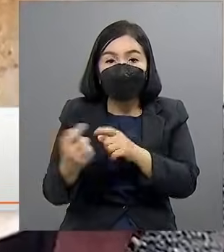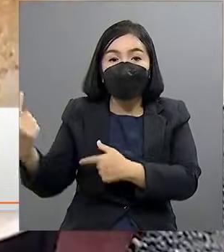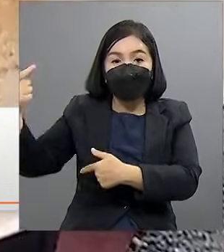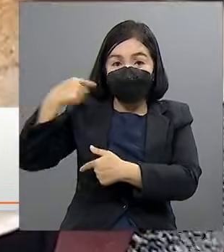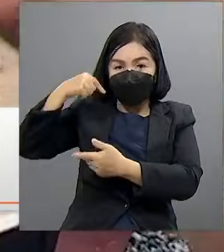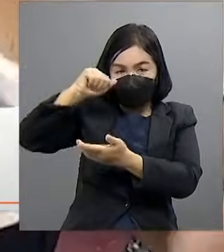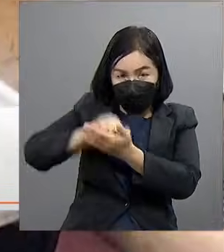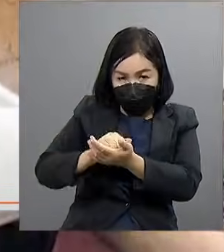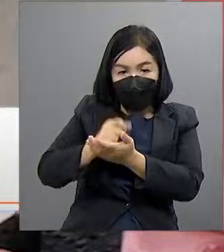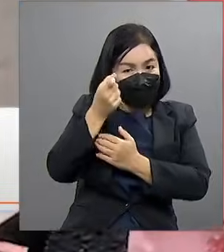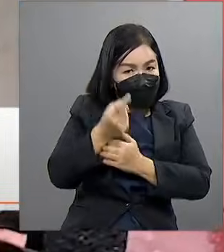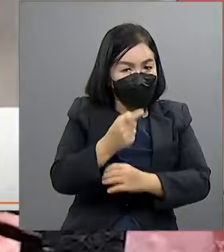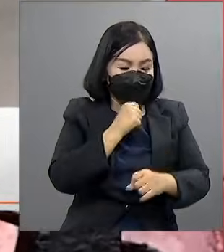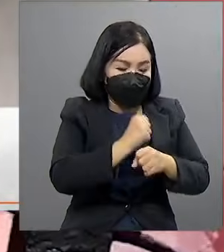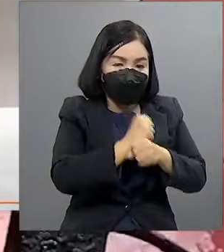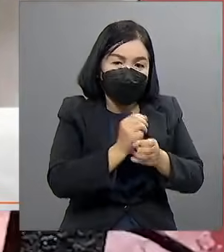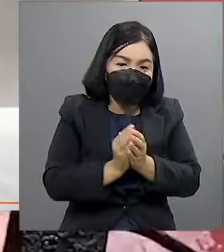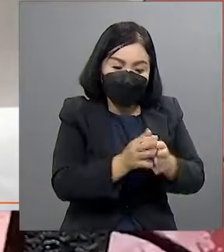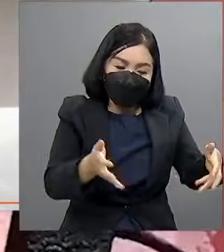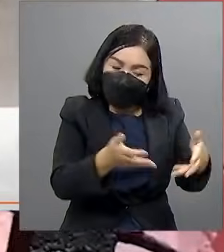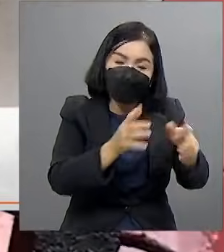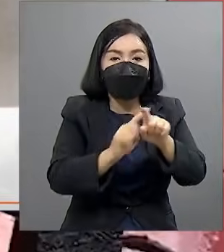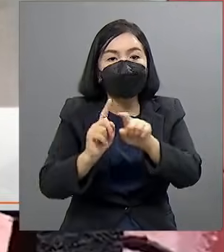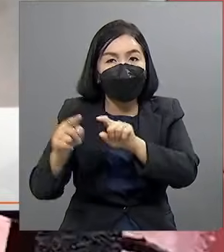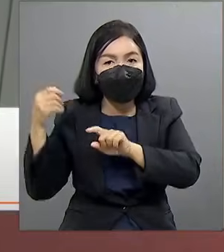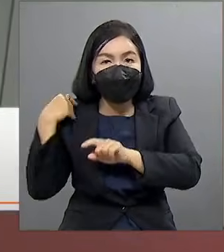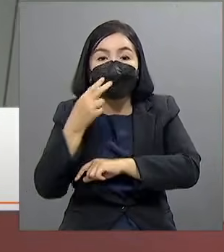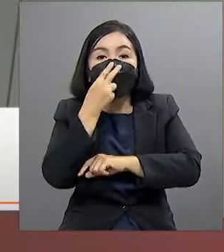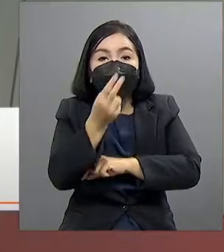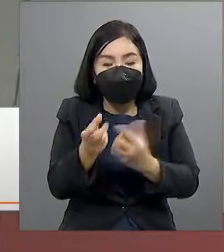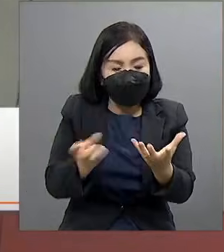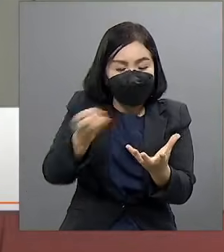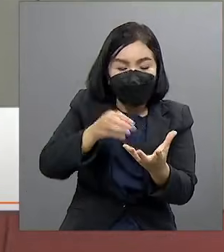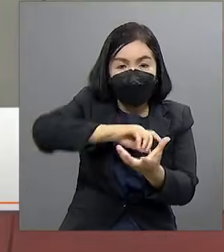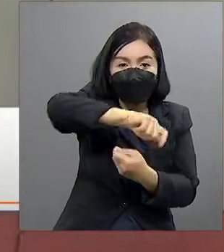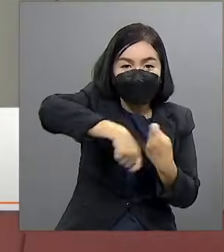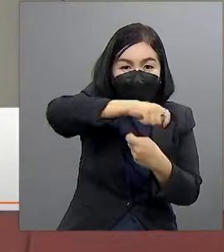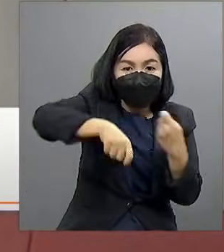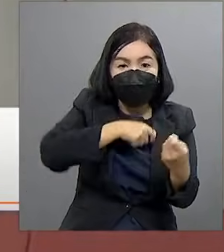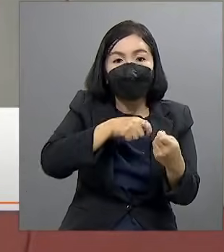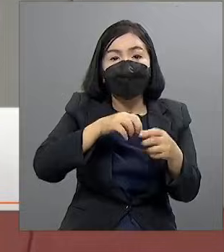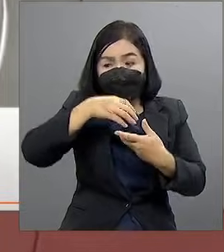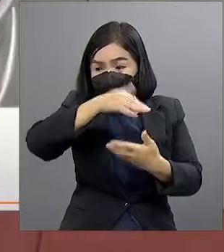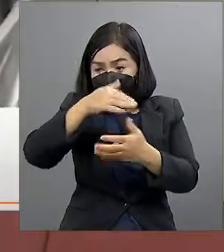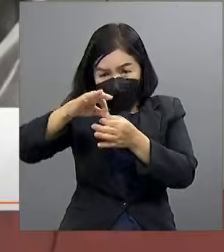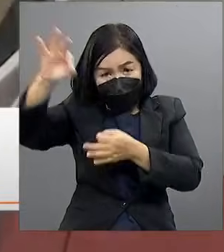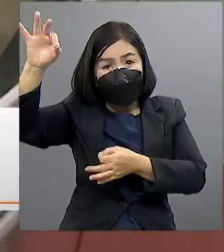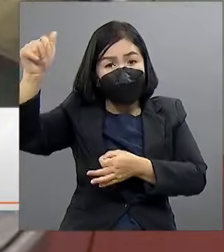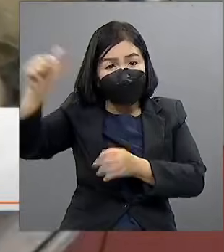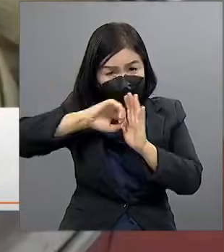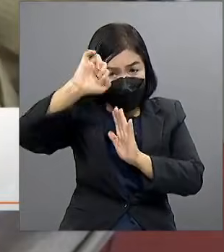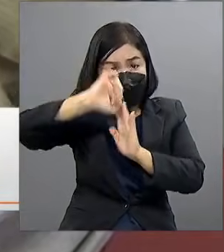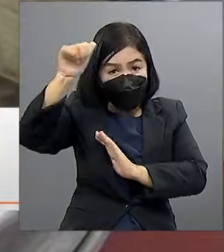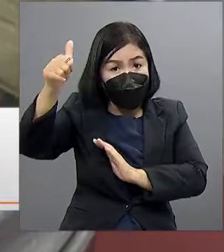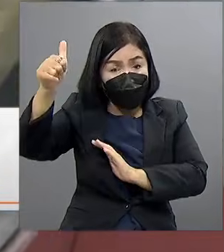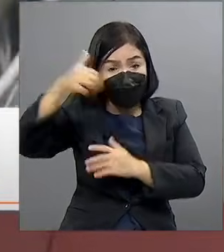หม่ๆให้เลย ใช่ผัดแบบเห็ดหอมให้เห็นเลยนะฮะ จัดส่งได้ไกลแค่ไหนคุณแปมถ้าเกิดสมมติอยู่เชียงใหม่เงี้ยสั่งได้ไหมคร ับ ได้